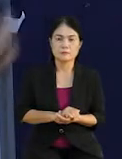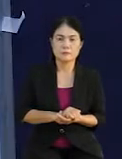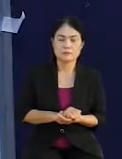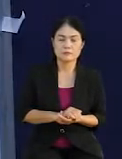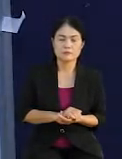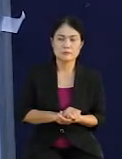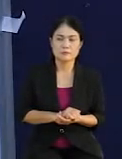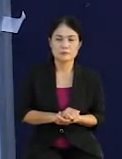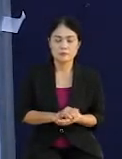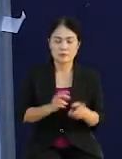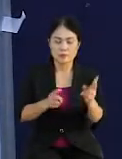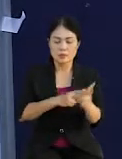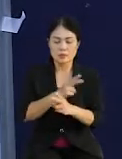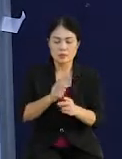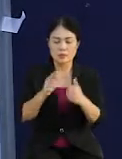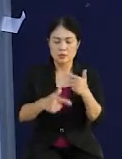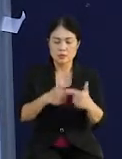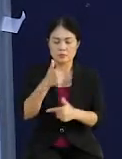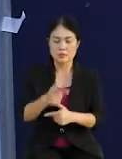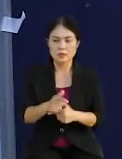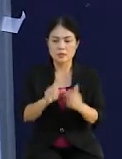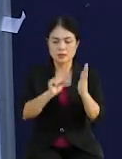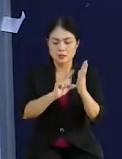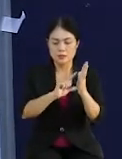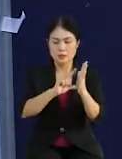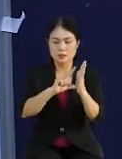hiến đại chiến